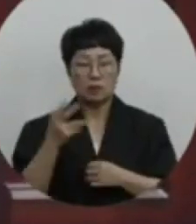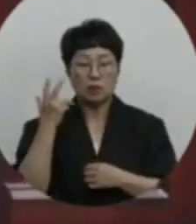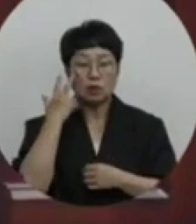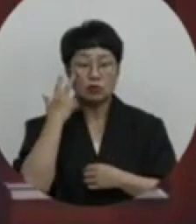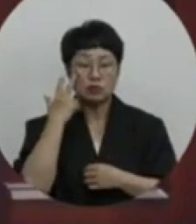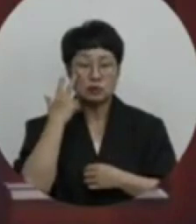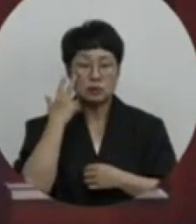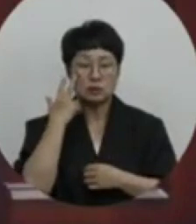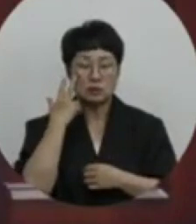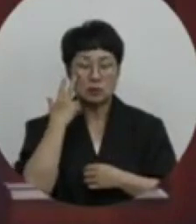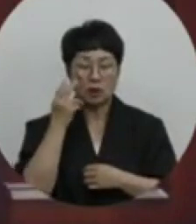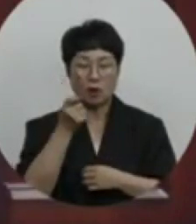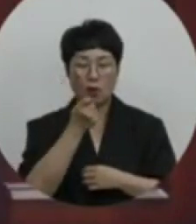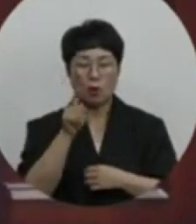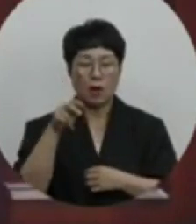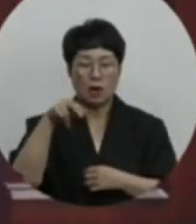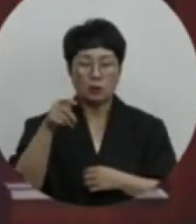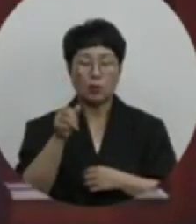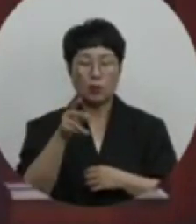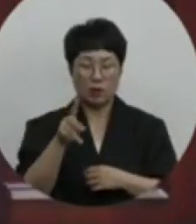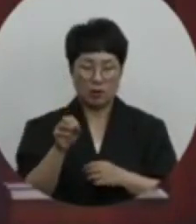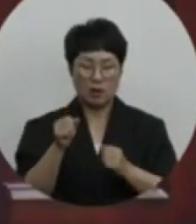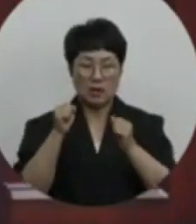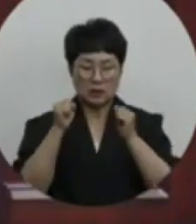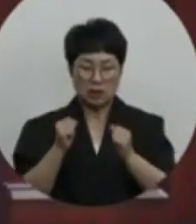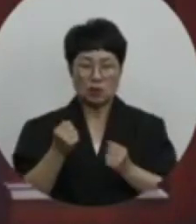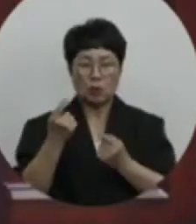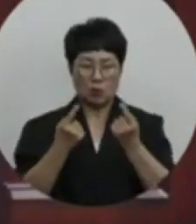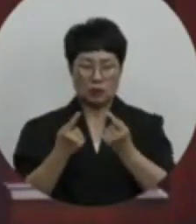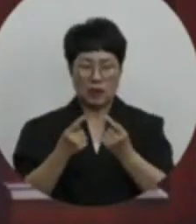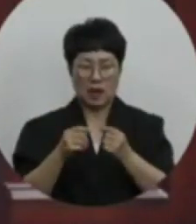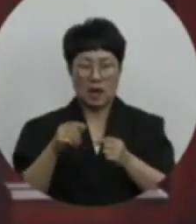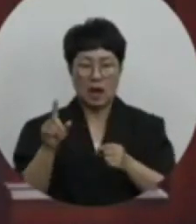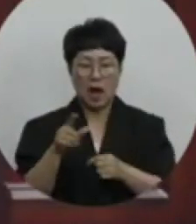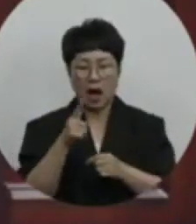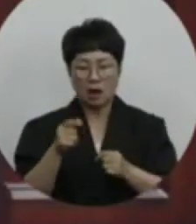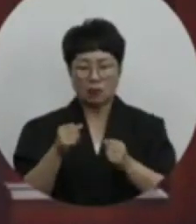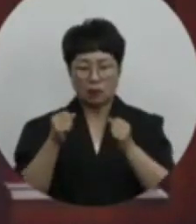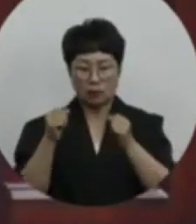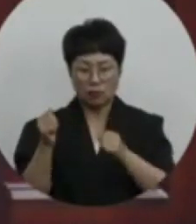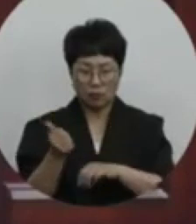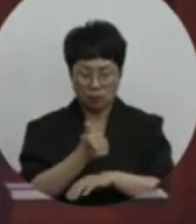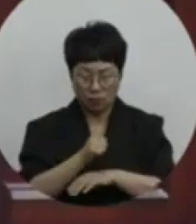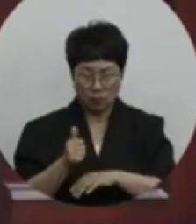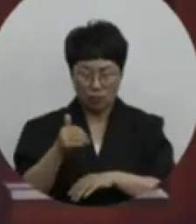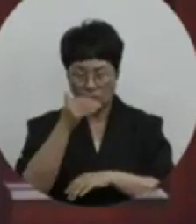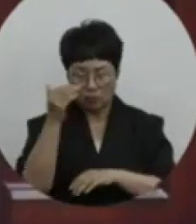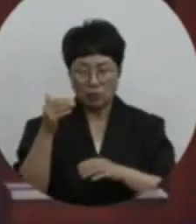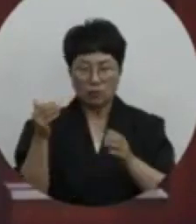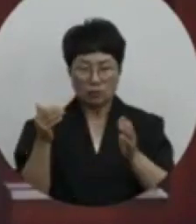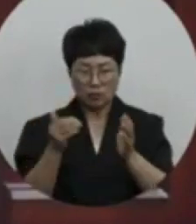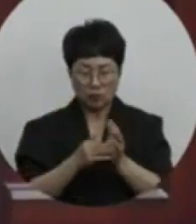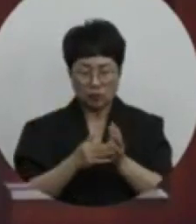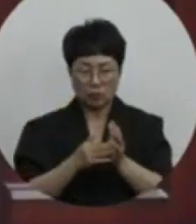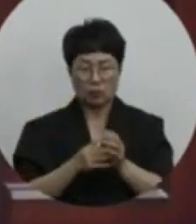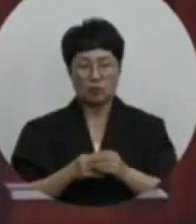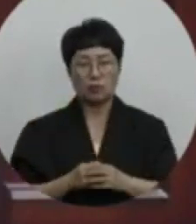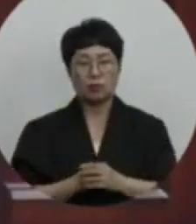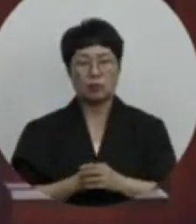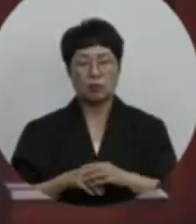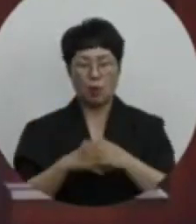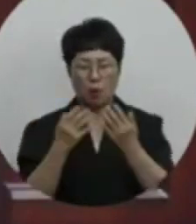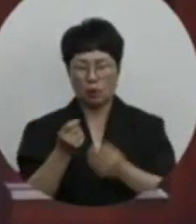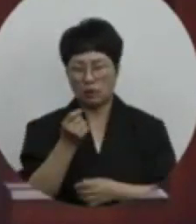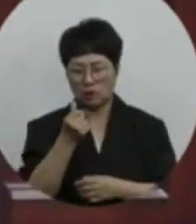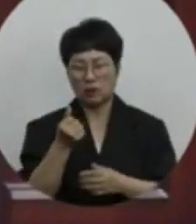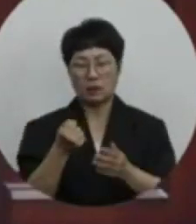여주시는 과소형으로 체류보다는 당일 방문의 비중이 높고 체류 인구수, 정주 인구수가 모두